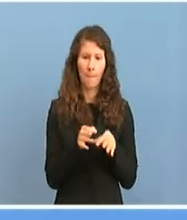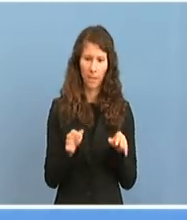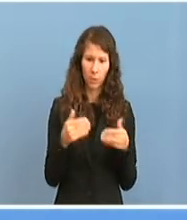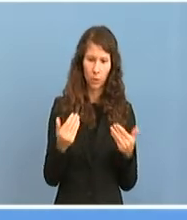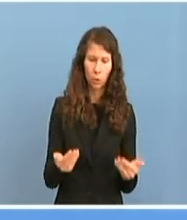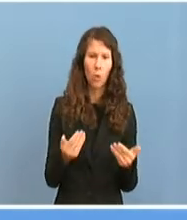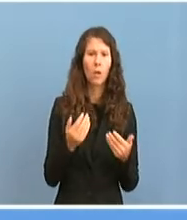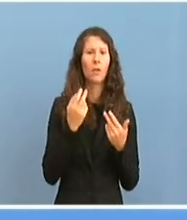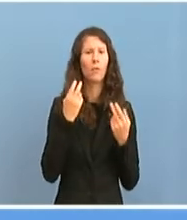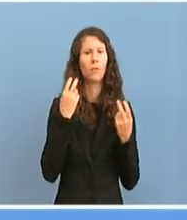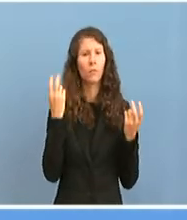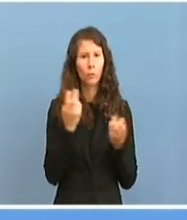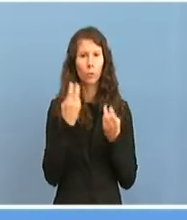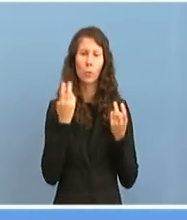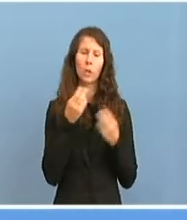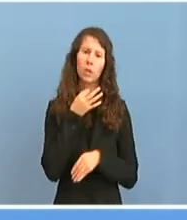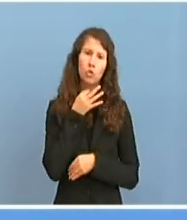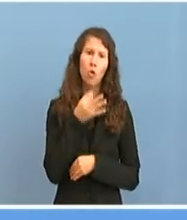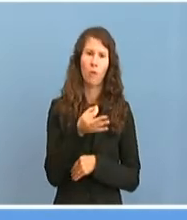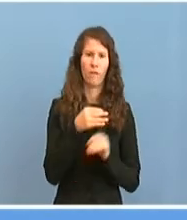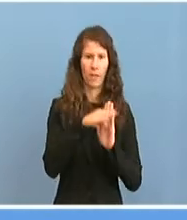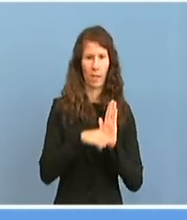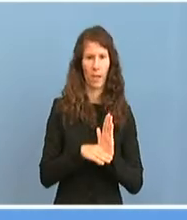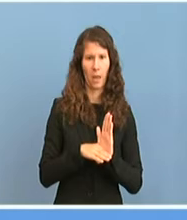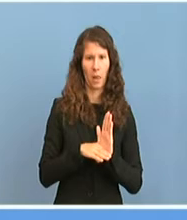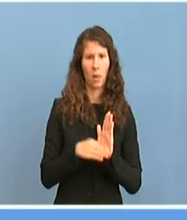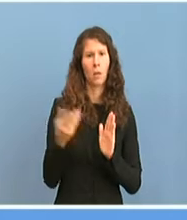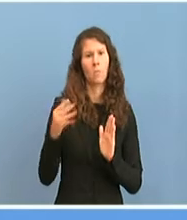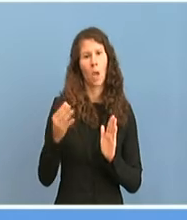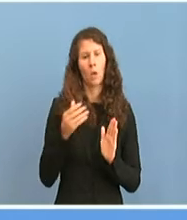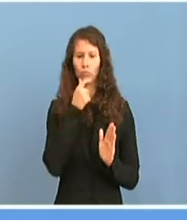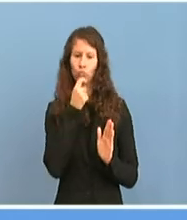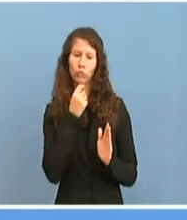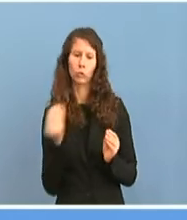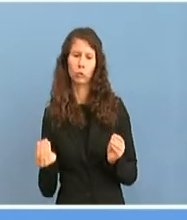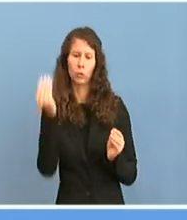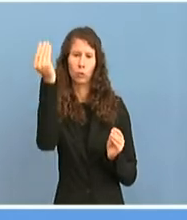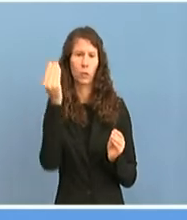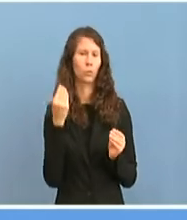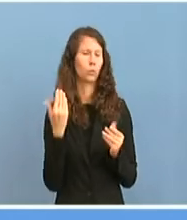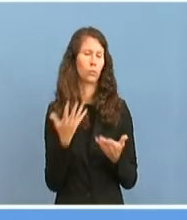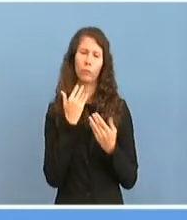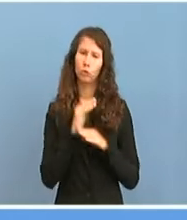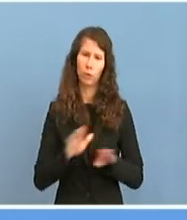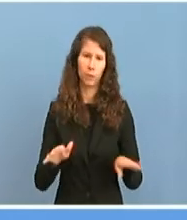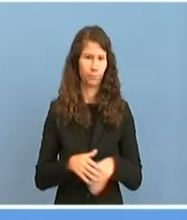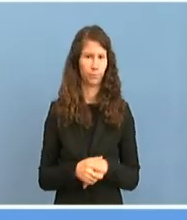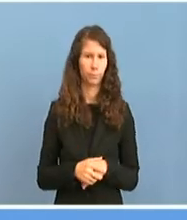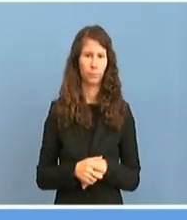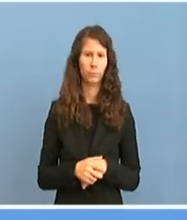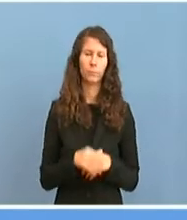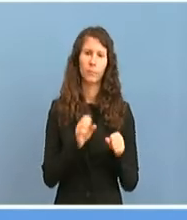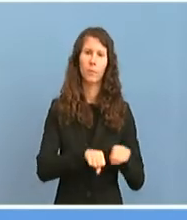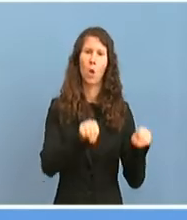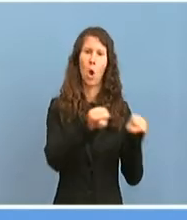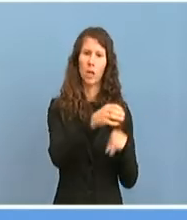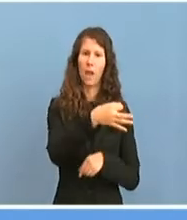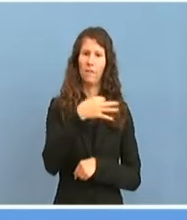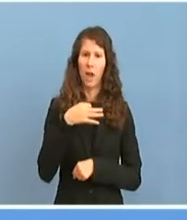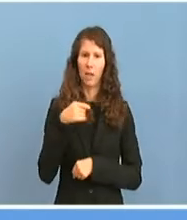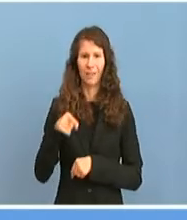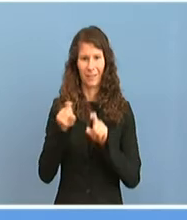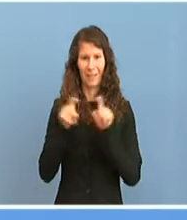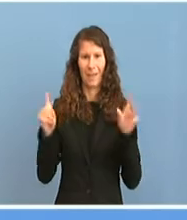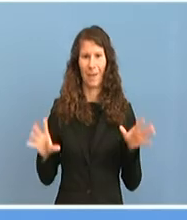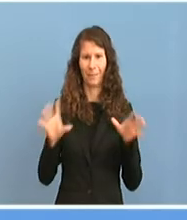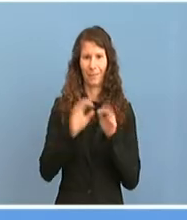ohne über andere Maßnahmen an den Grenzen nachdenken zu müssen. So, jetzt noch eine Frage digital, die ganz gut dazu